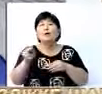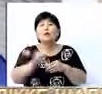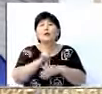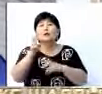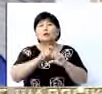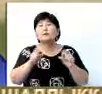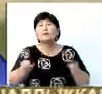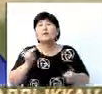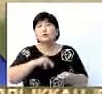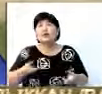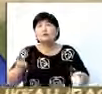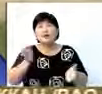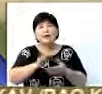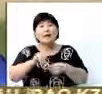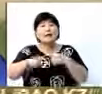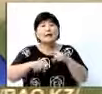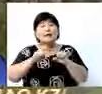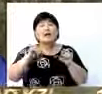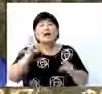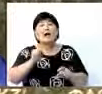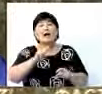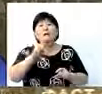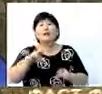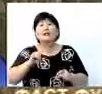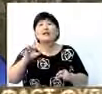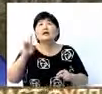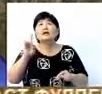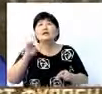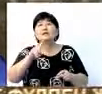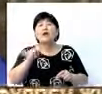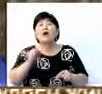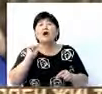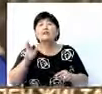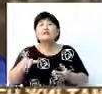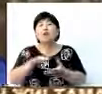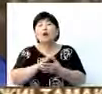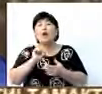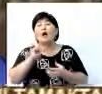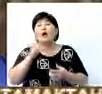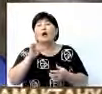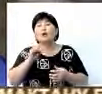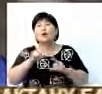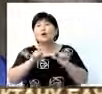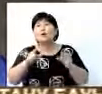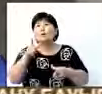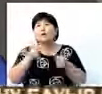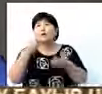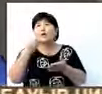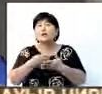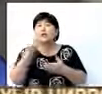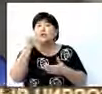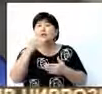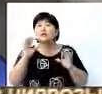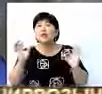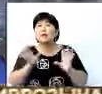зауыттарының жұмысымен танысты. Келесі нысан Қазалы ауданындағы Ырза акционерлік қоғамының агрокешені болды. Сүт бағытындағы асыл тұқымды сиыр